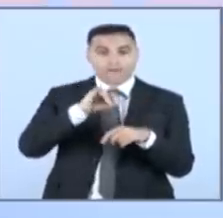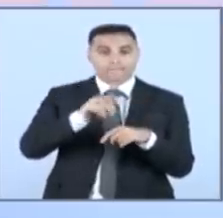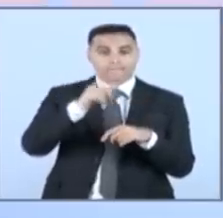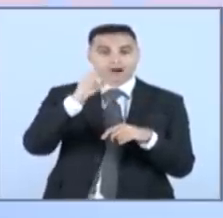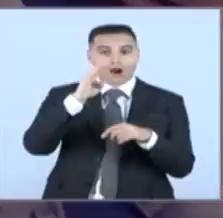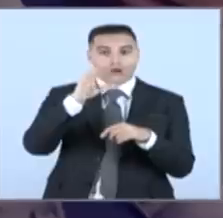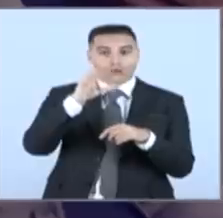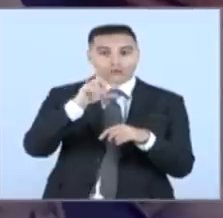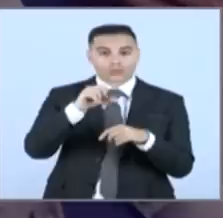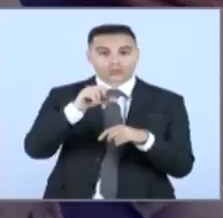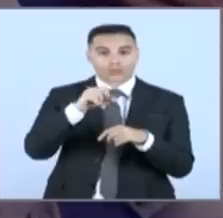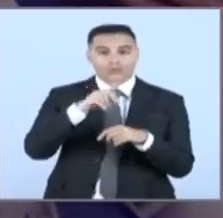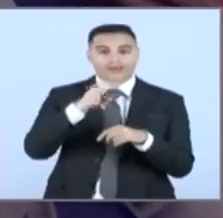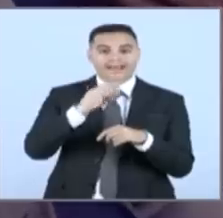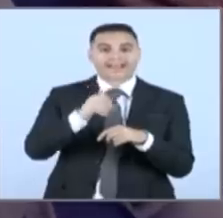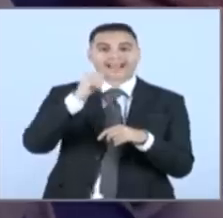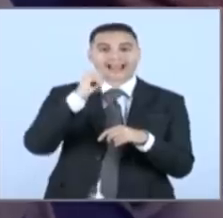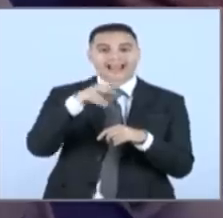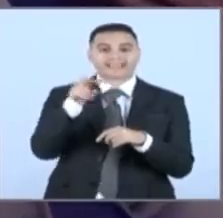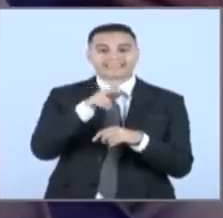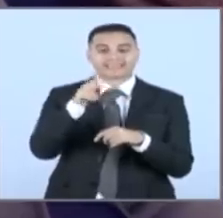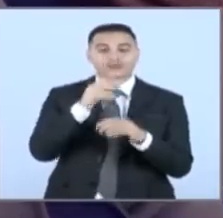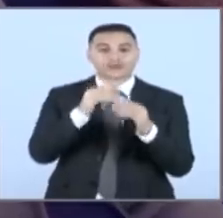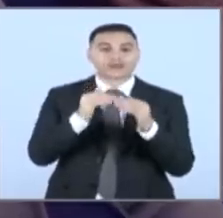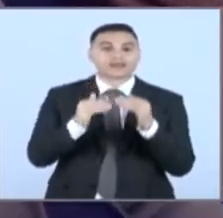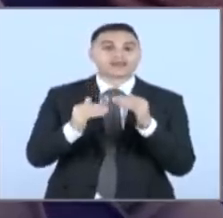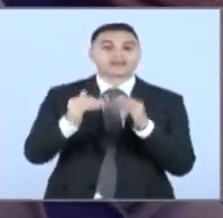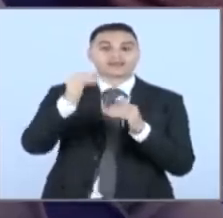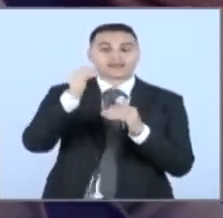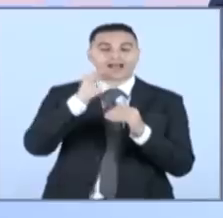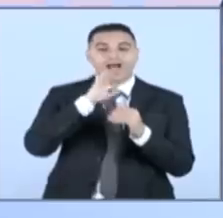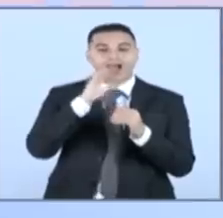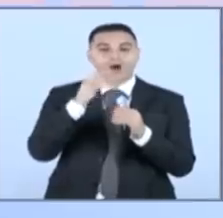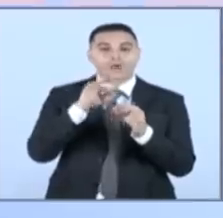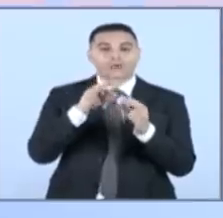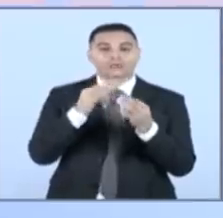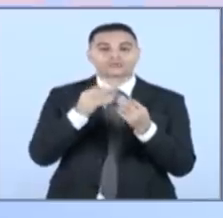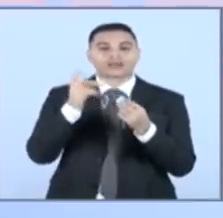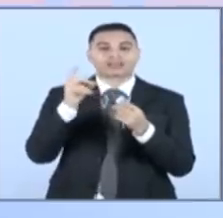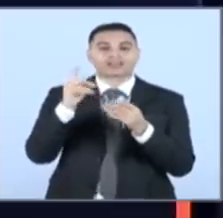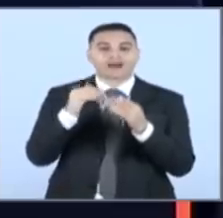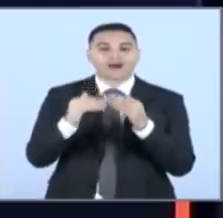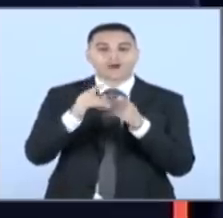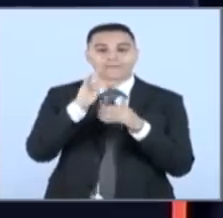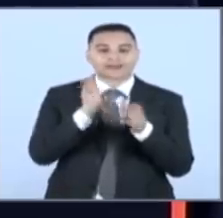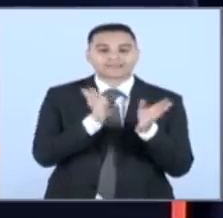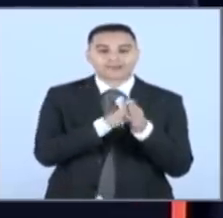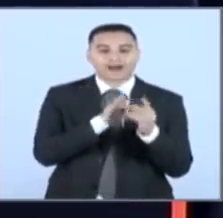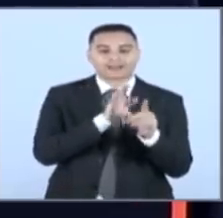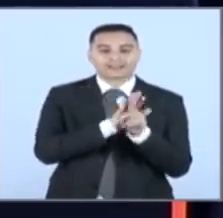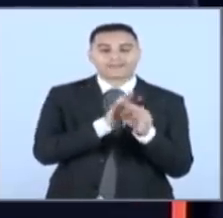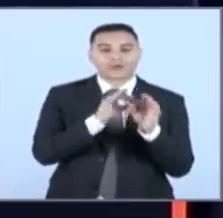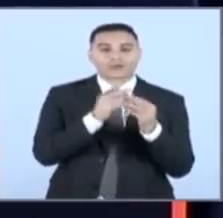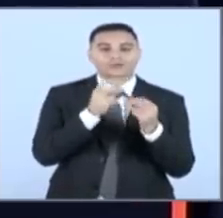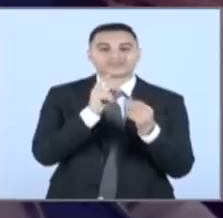مايكل وماركو جاد يا هيتأهلوا يا عيلة طه هتتأهل. بعدين هم قاعدين ناحية عيلة طه عشان يشجعوها.